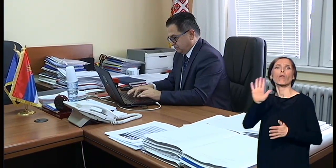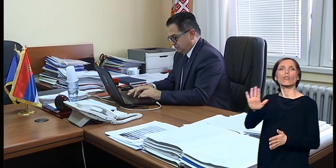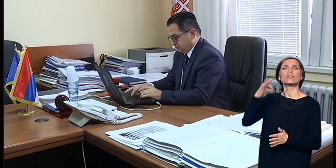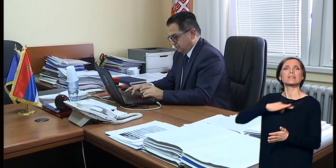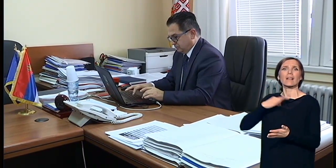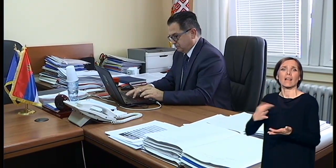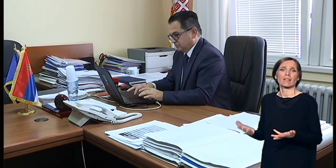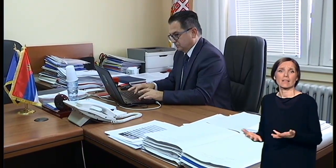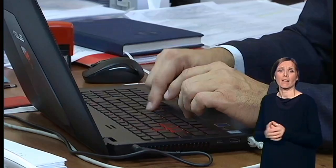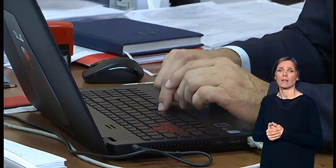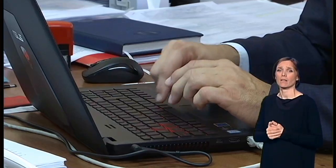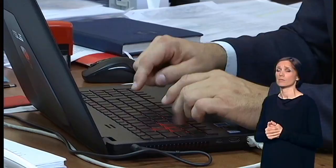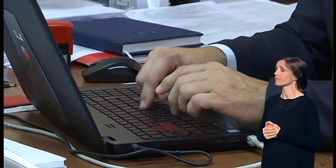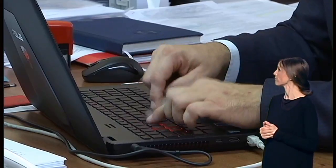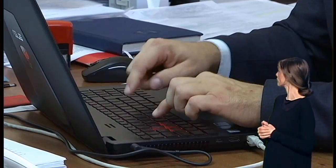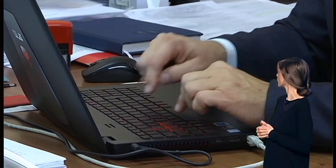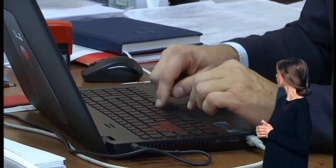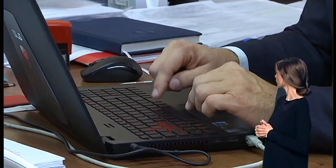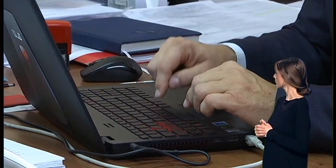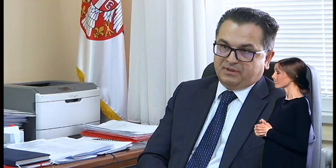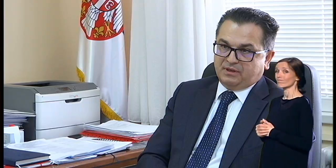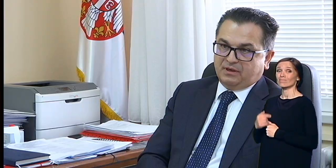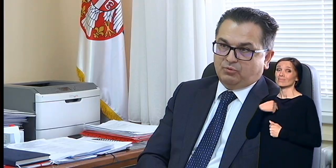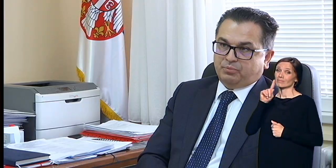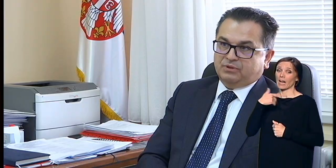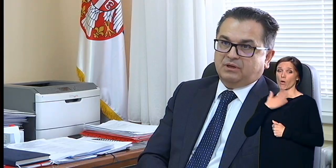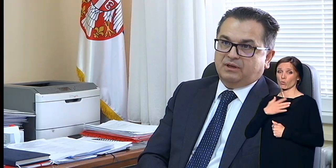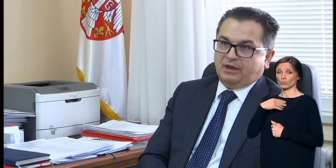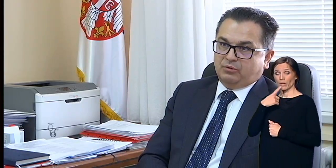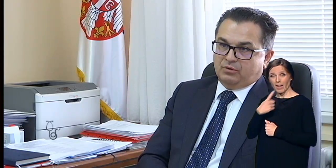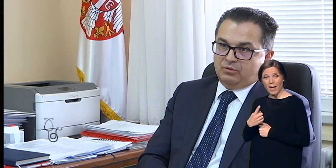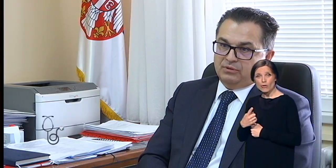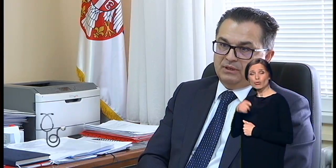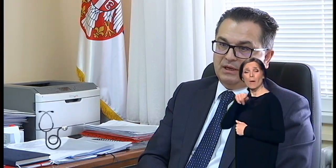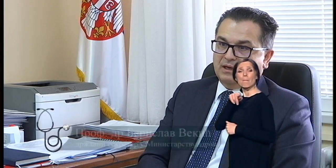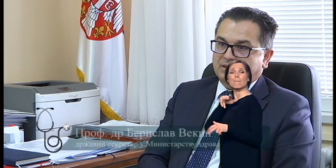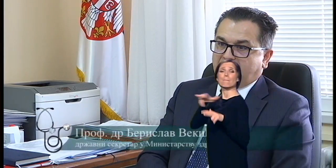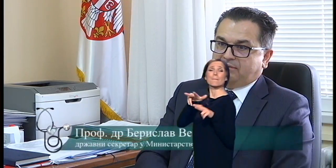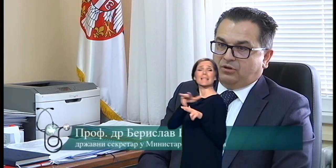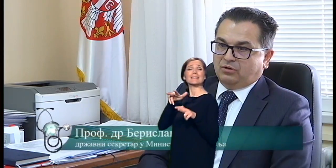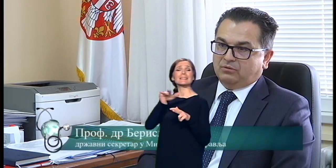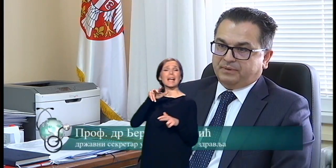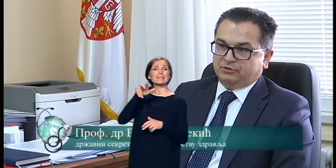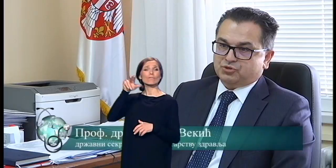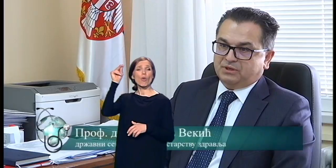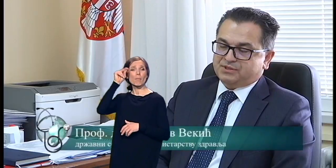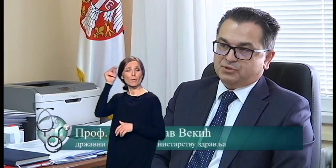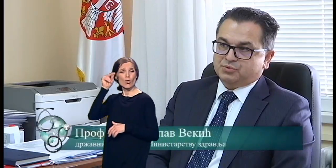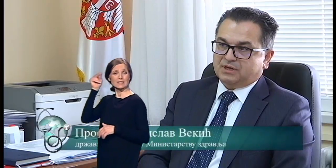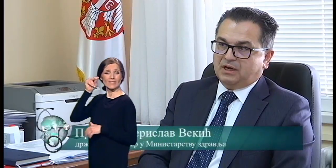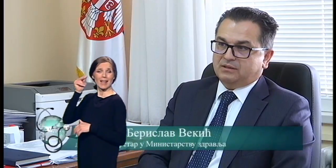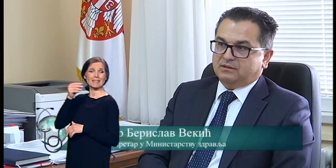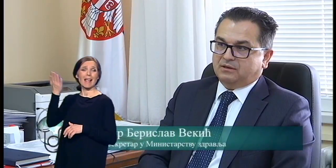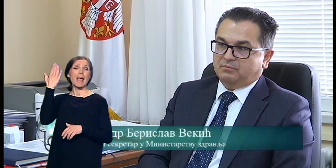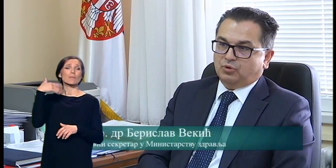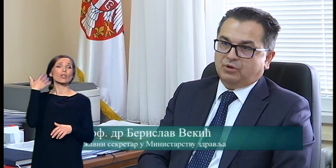bi ja hteo reći, a to je da je Ministarstvo prosvete u proteklih nekoliko godina davalo praktično licencu